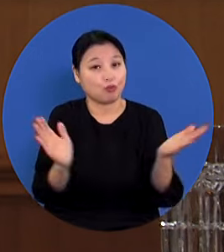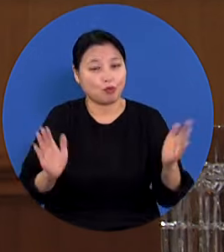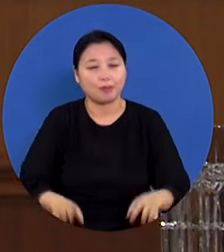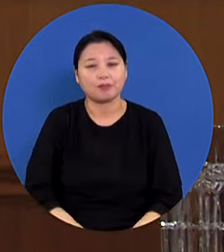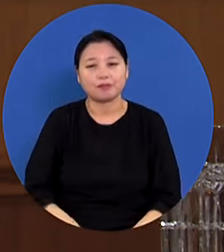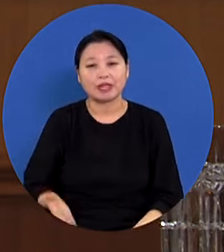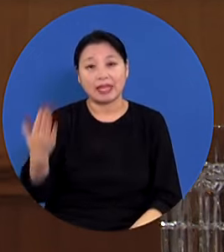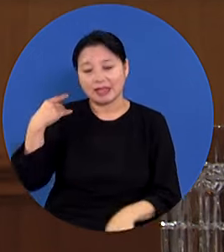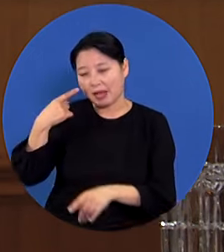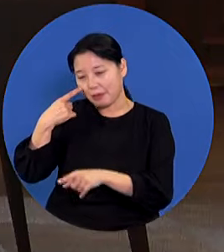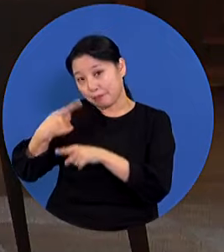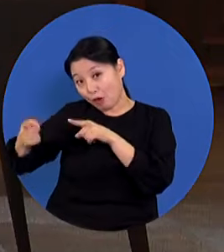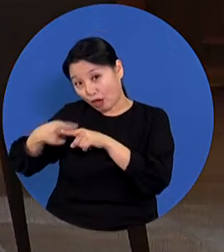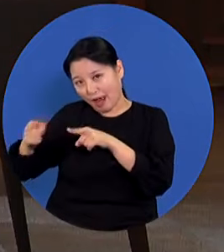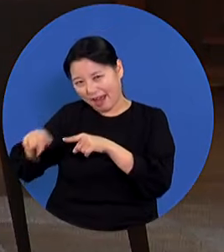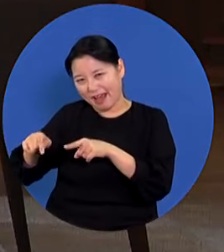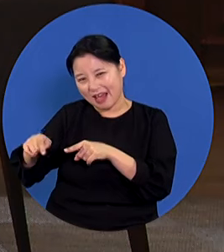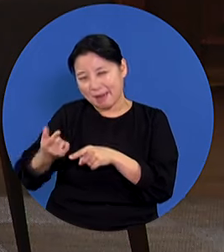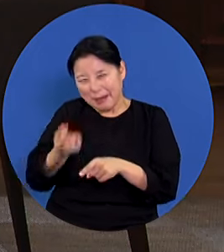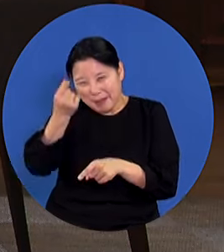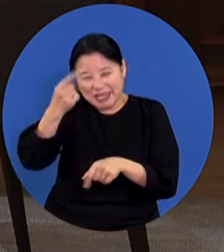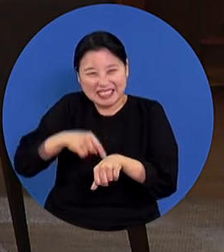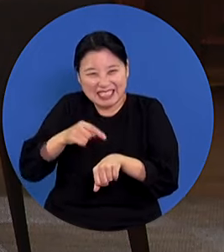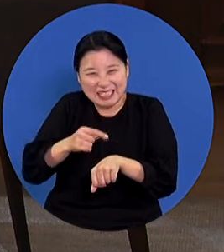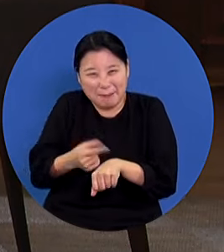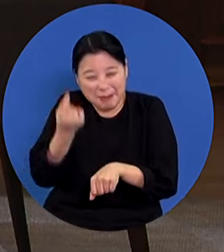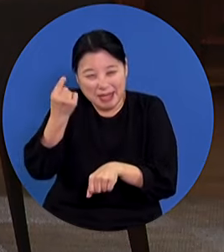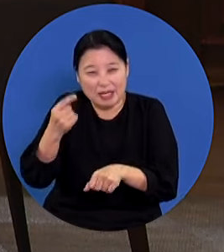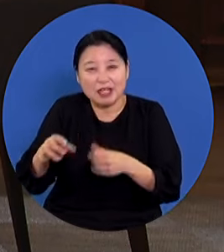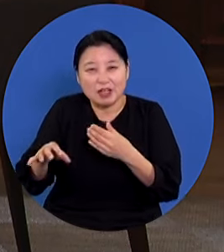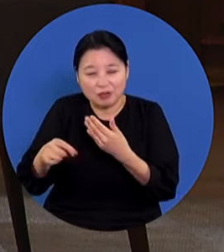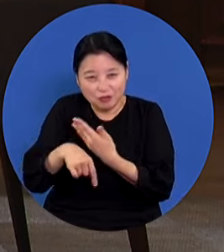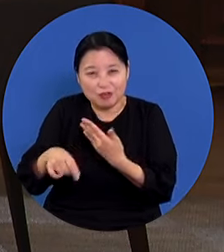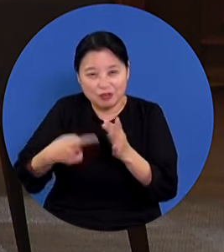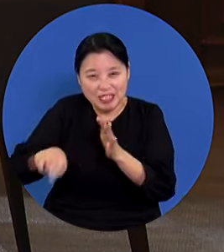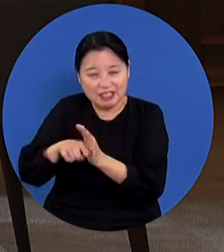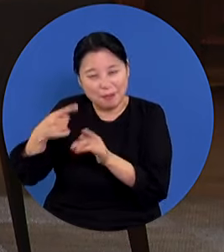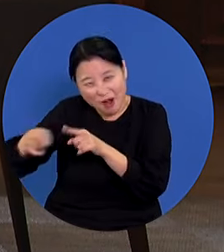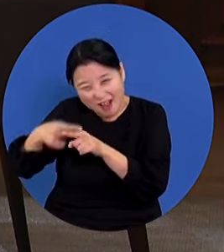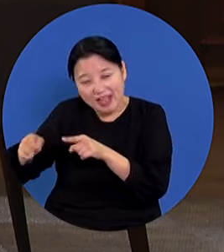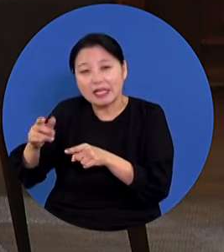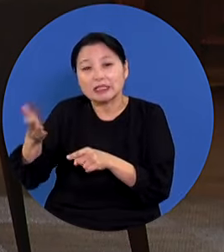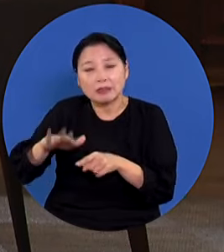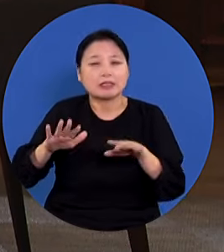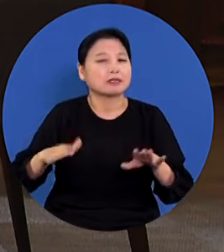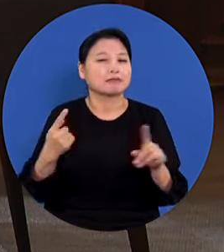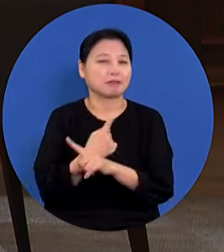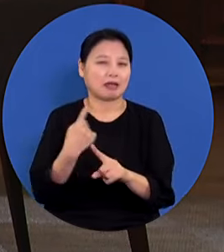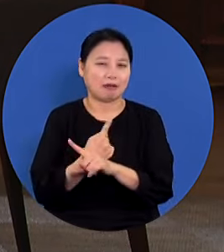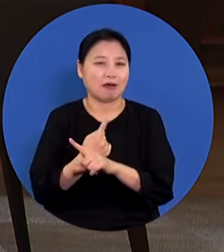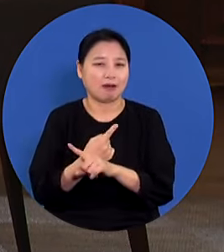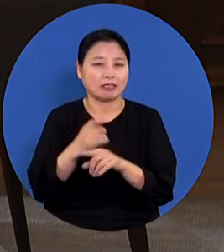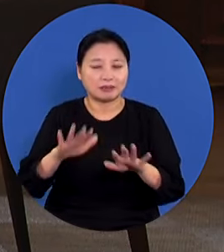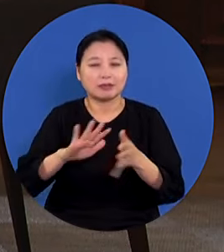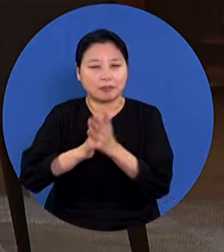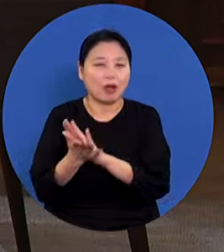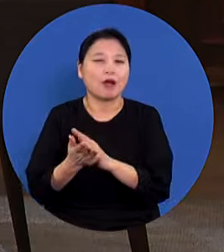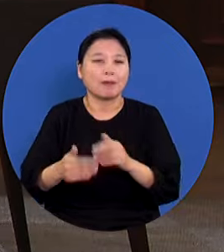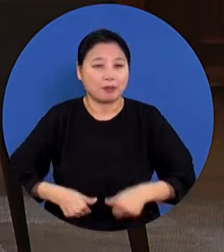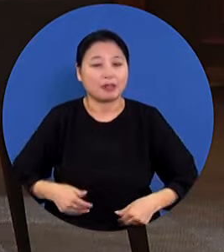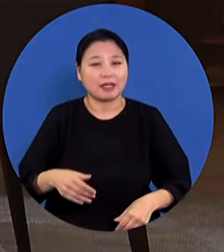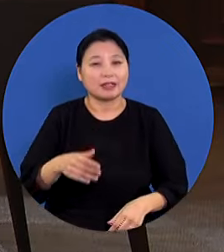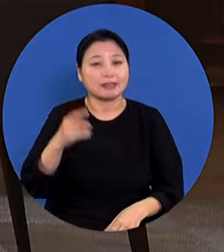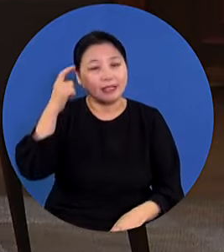평가라는 잣대도 활용을 했지만 지금은 조금 그런 것도 달라져야죠. 달라져야 될 그런 시점이라고 생각을 합니다. 아유, 귀한 말씀 아주